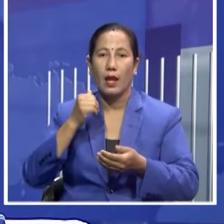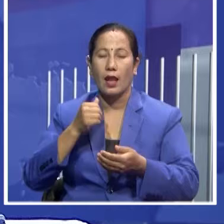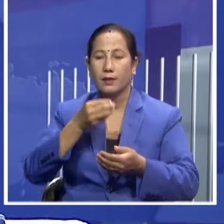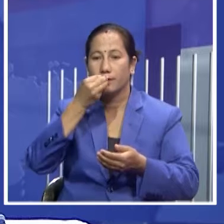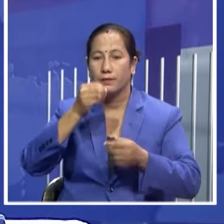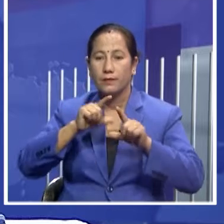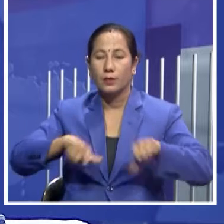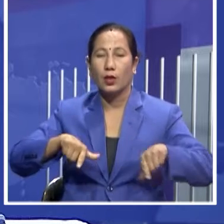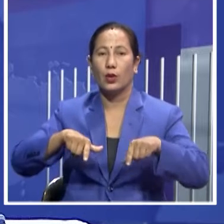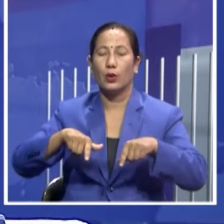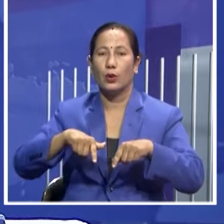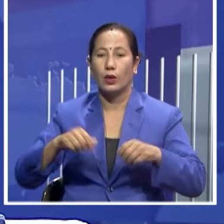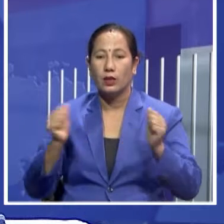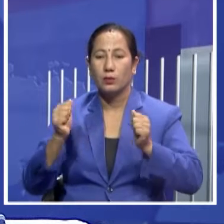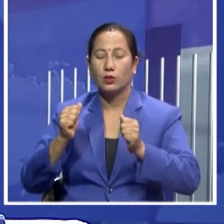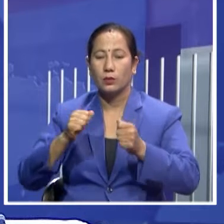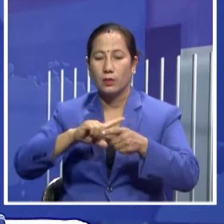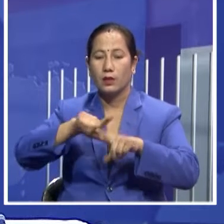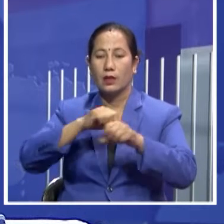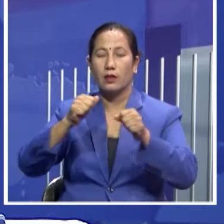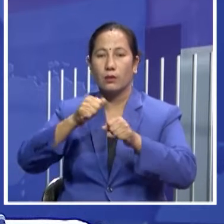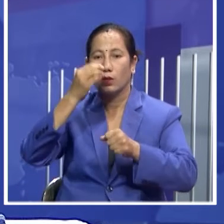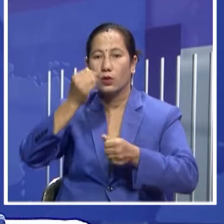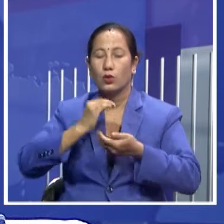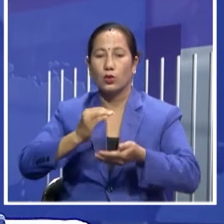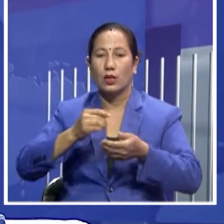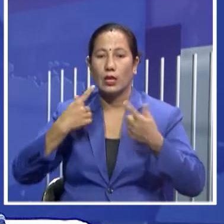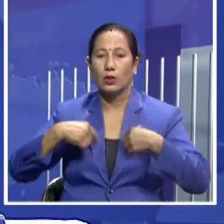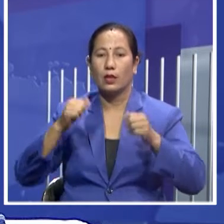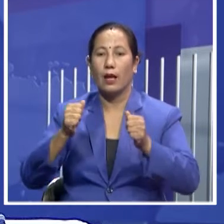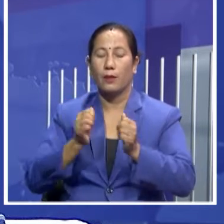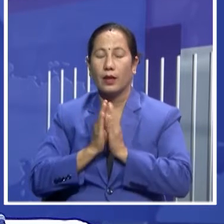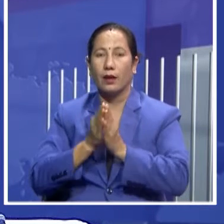बसेर कुशको पातमा गाँठो पारी छोराको दीर्घायु स्वास्थ्य लाभको